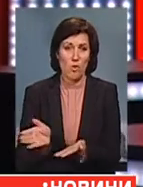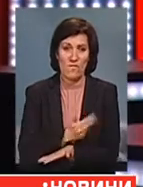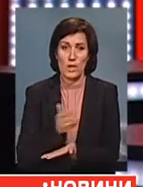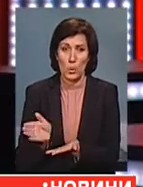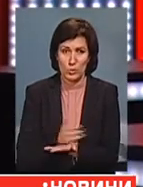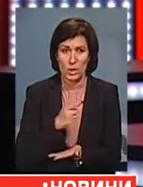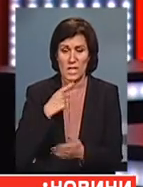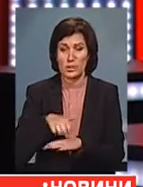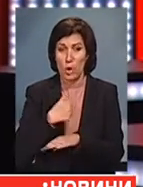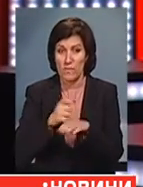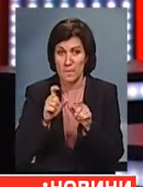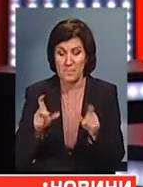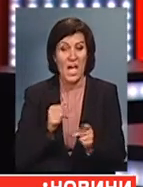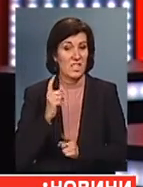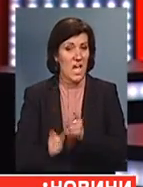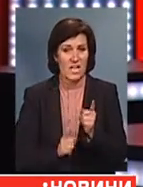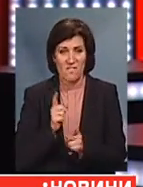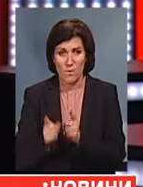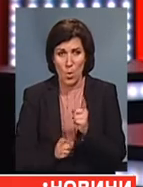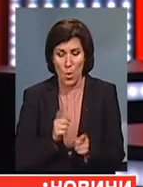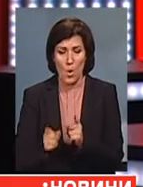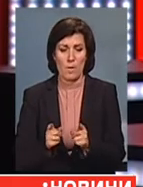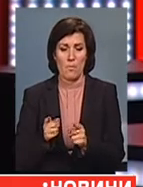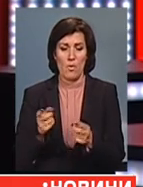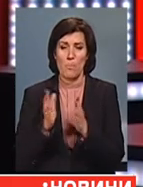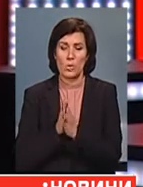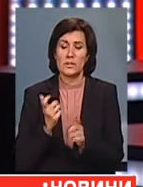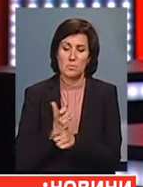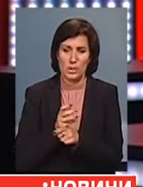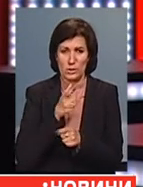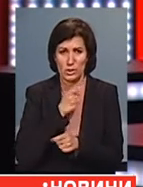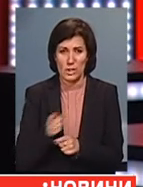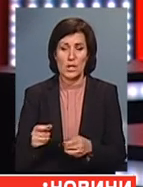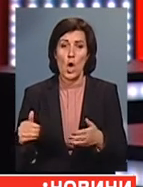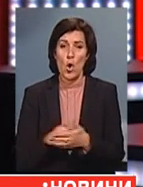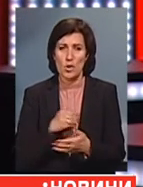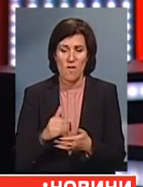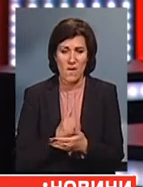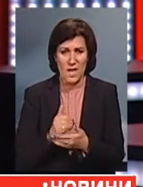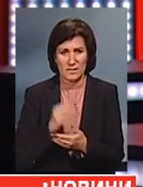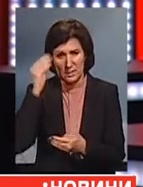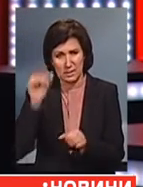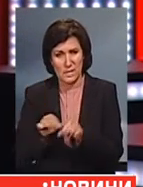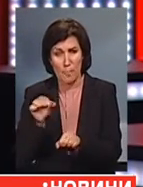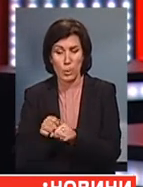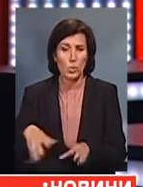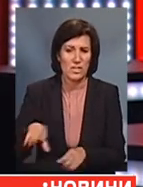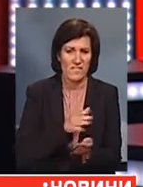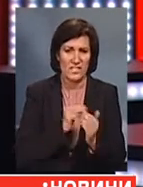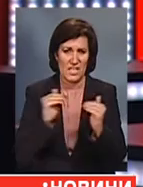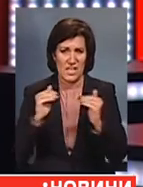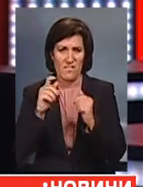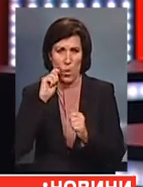виключають, каже голова компанії, але на реформи просить більше часу, адже новації саботують на усіх рівнях «Укрзалізниці».